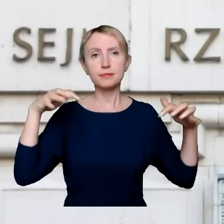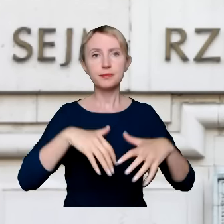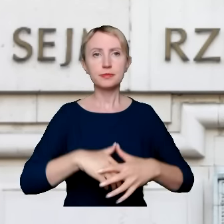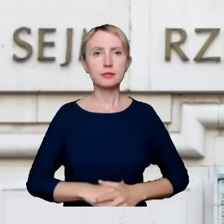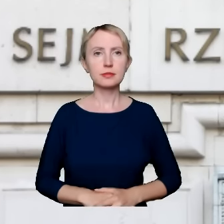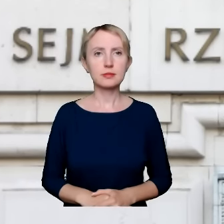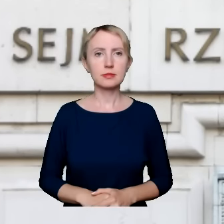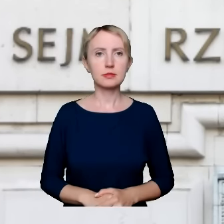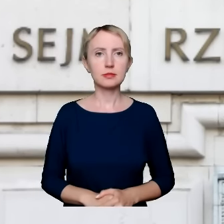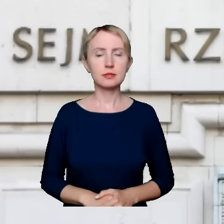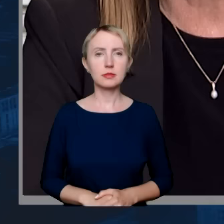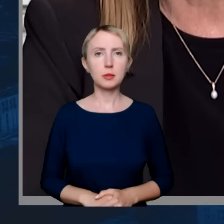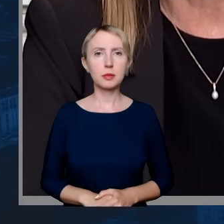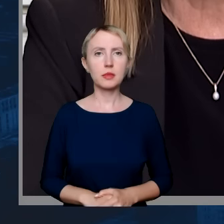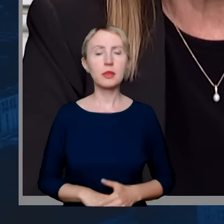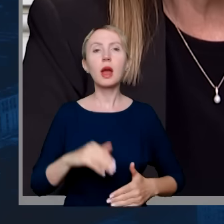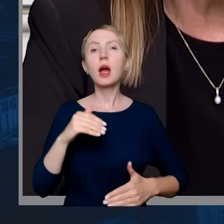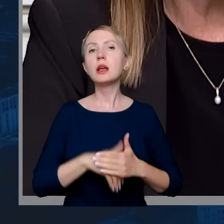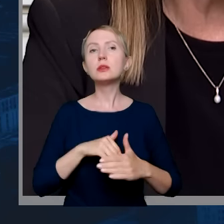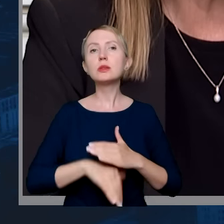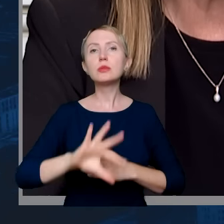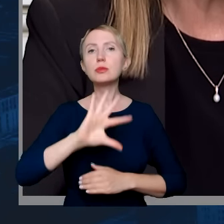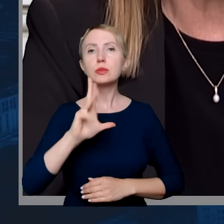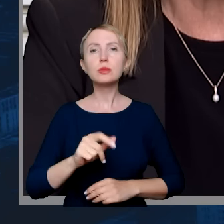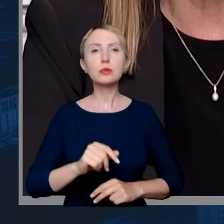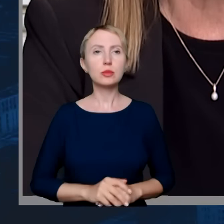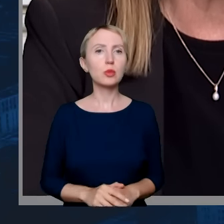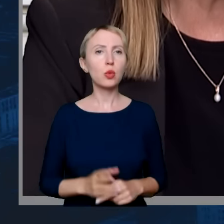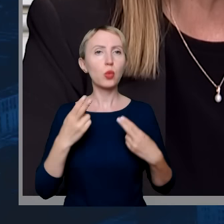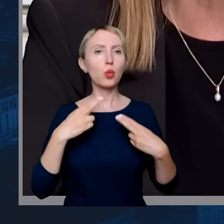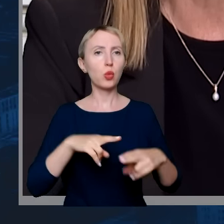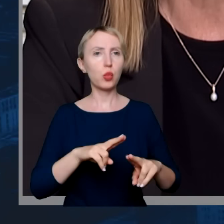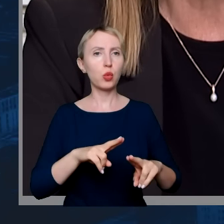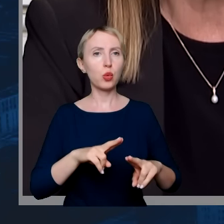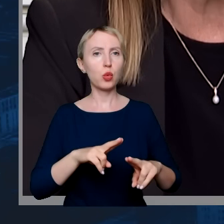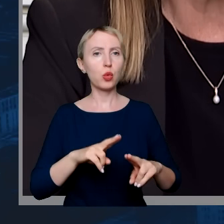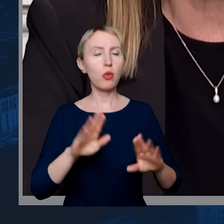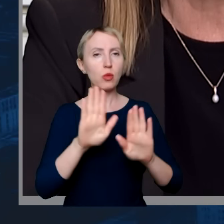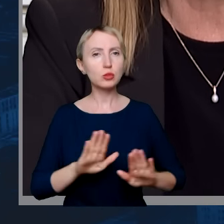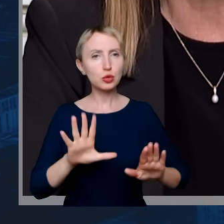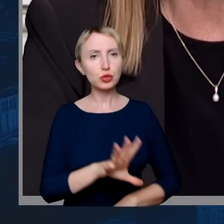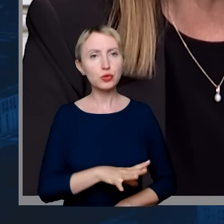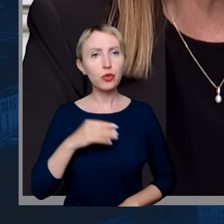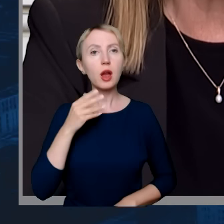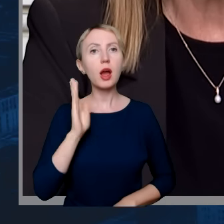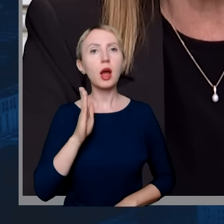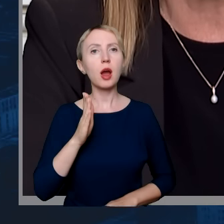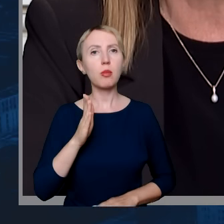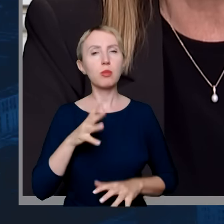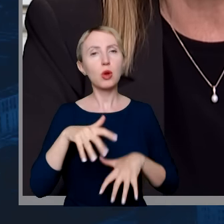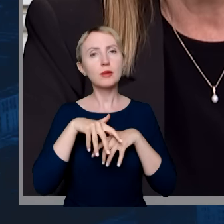bardzo godnie zachowując się, uczestnicząc w mszy świętej, a potem w kondukcie na